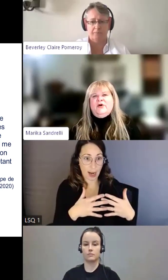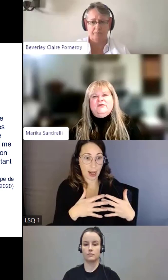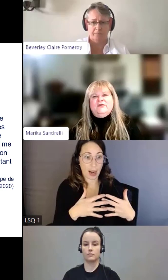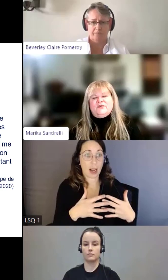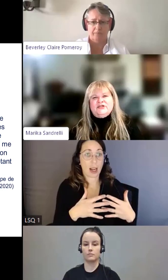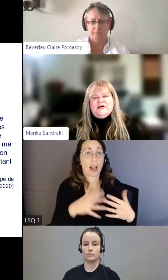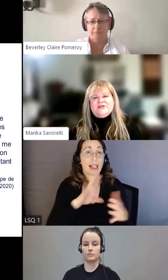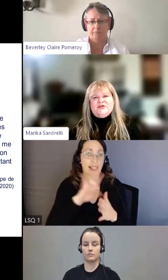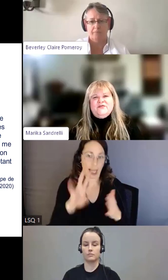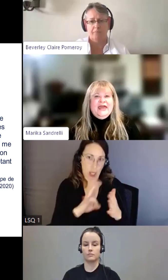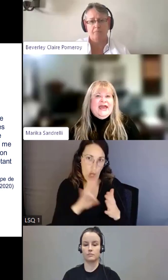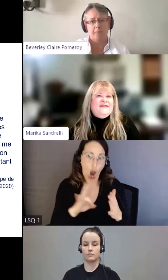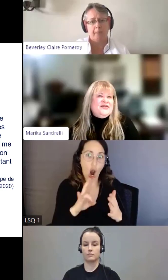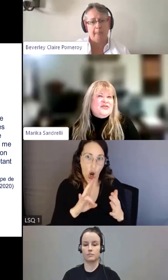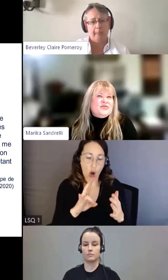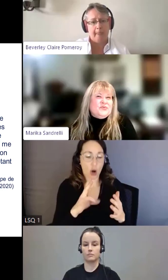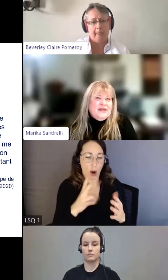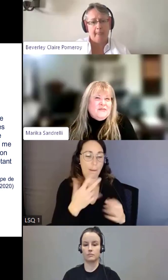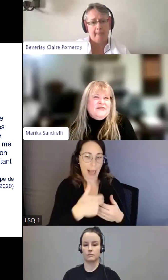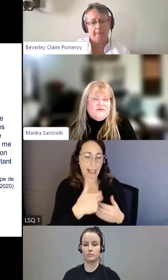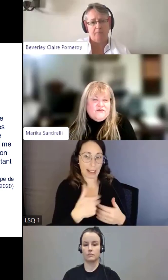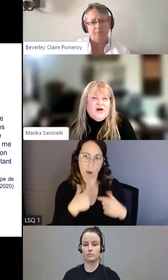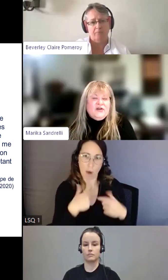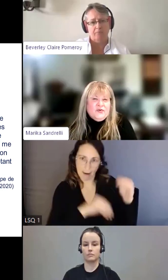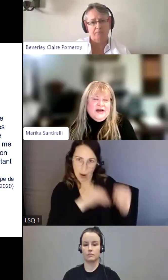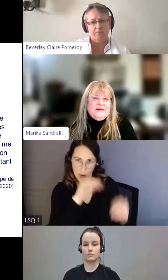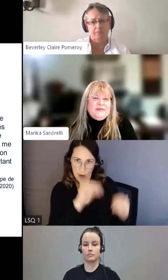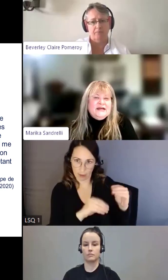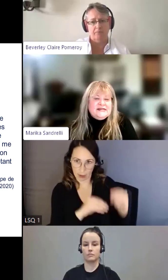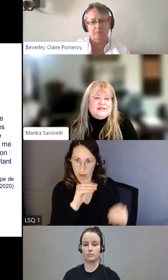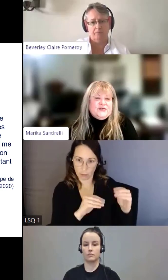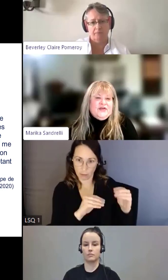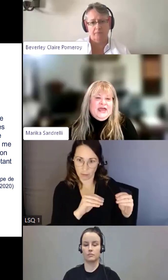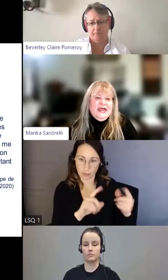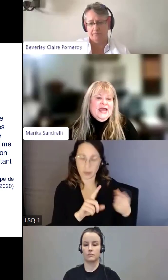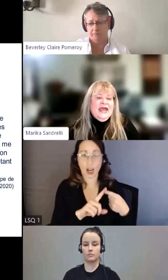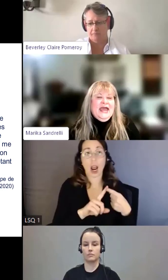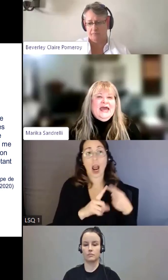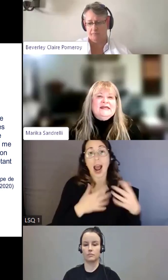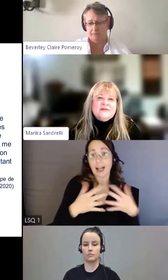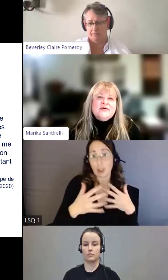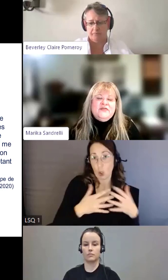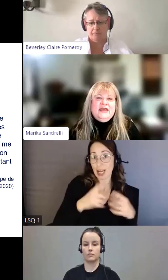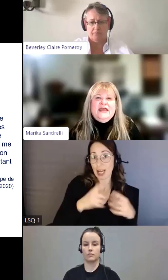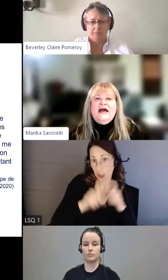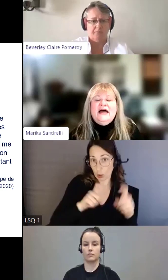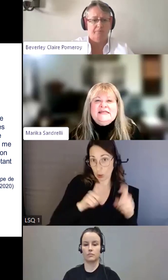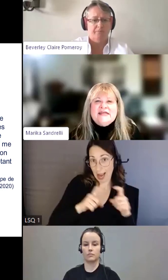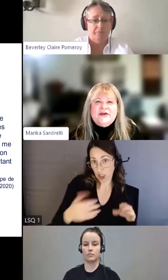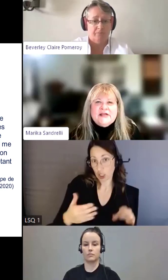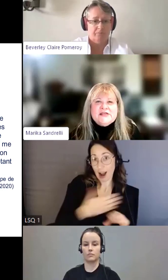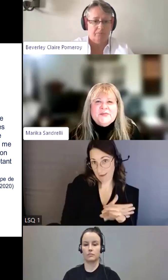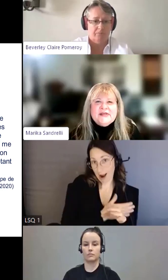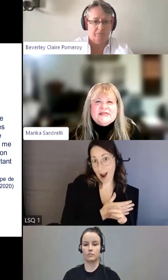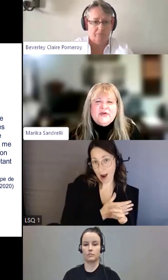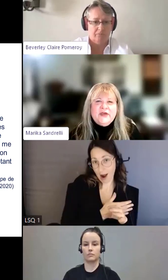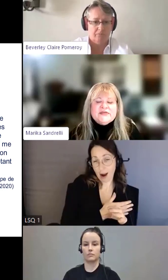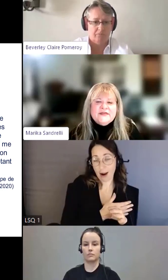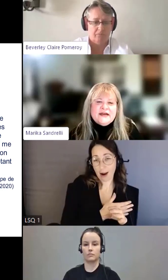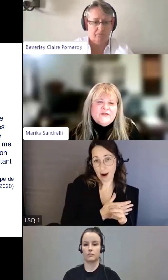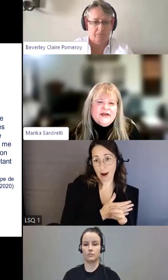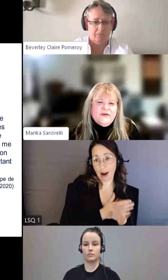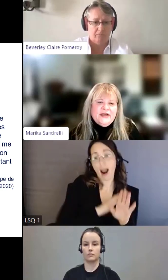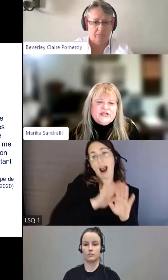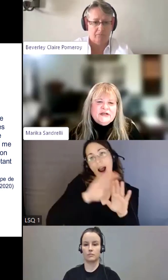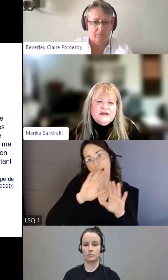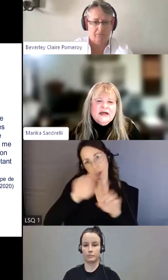un sondage avant atelier et un autre après. Et certains des outils que l'on utilise dans cette